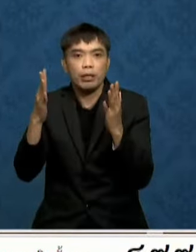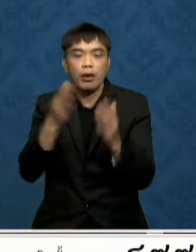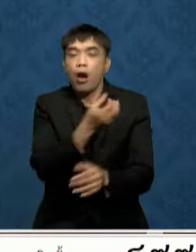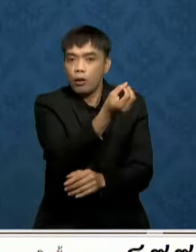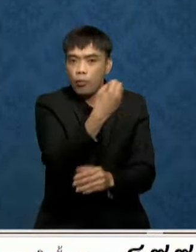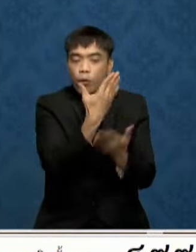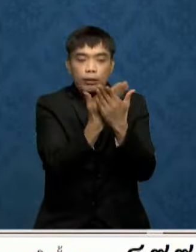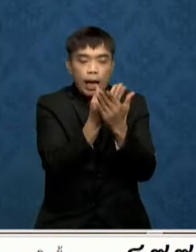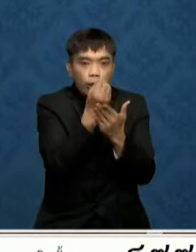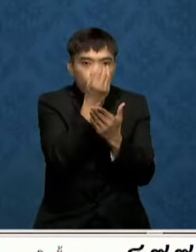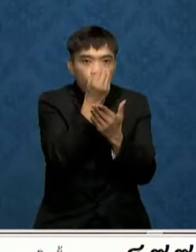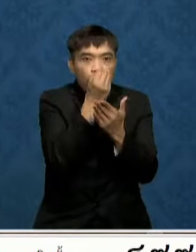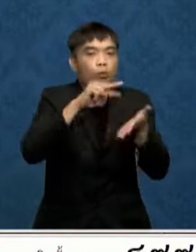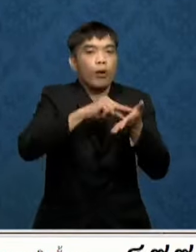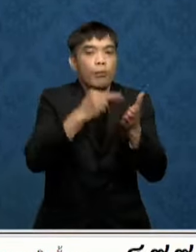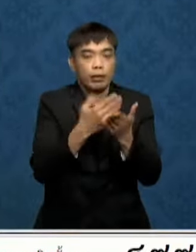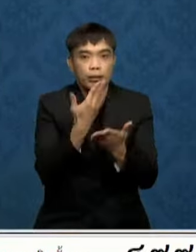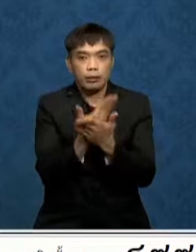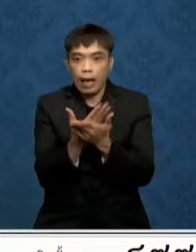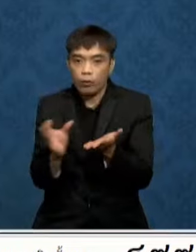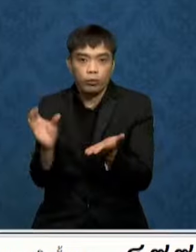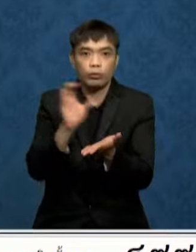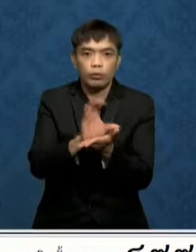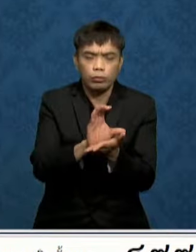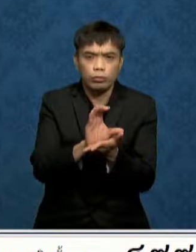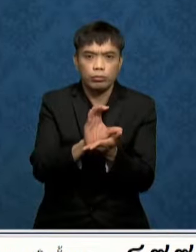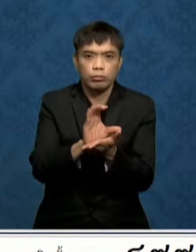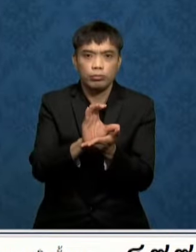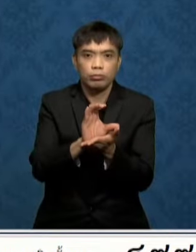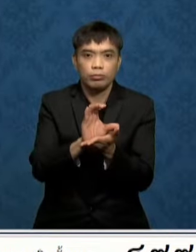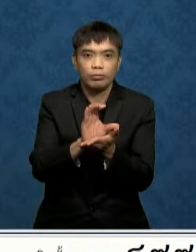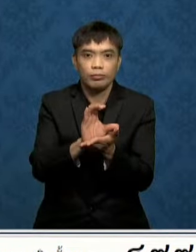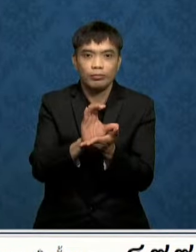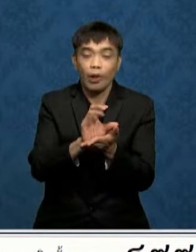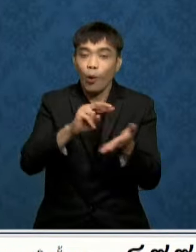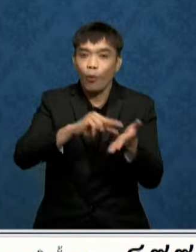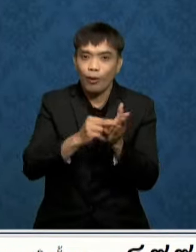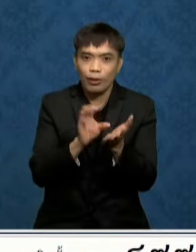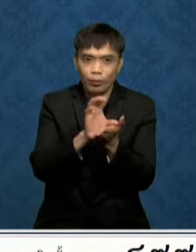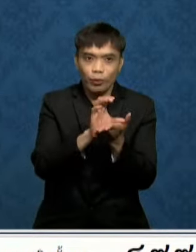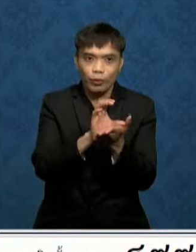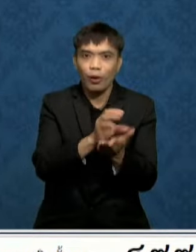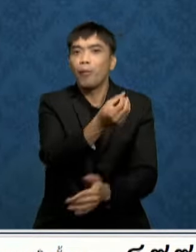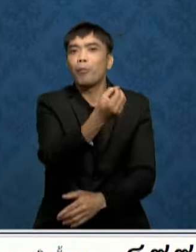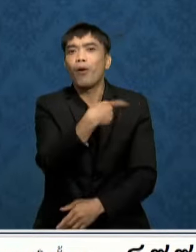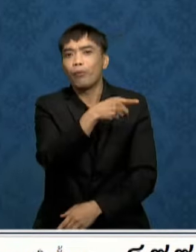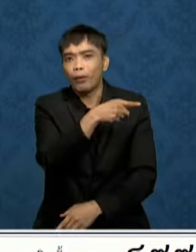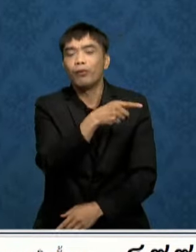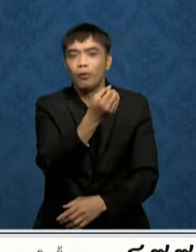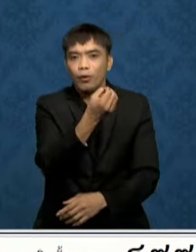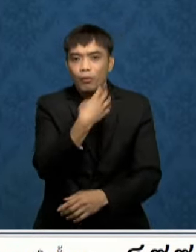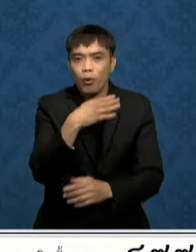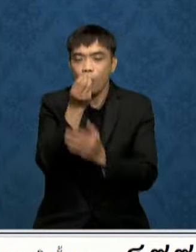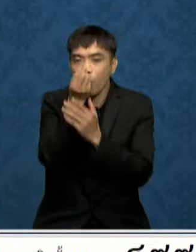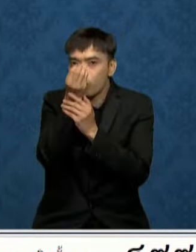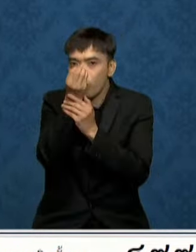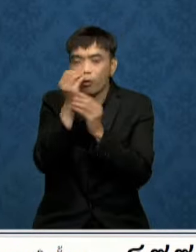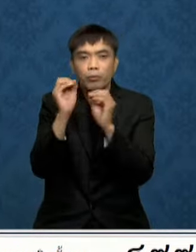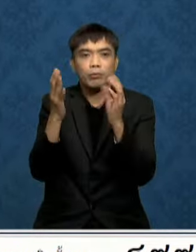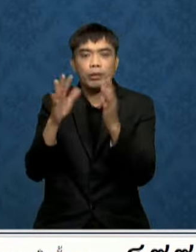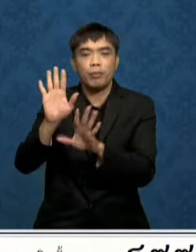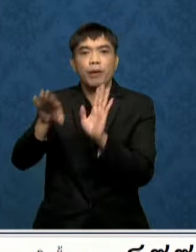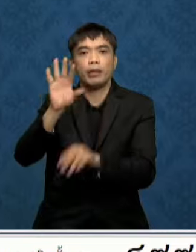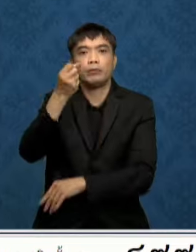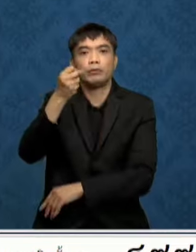ท่านประธานฉันขอใช้สไลด์ค่ะโดยที่บอกว่าส่วนที่ไม่ก่อให้เกิดเอ่อไม่ก่อให้เกิดดอกผลเนี่ยมีประมาณ